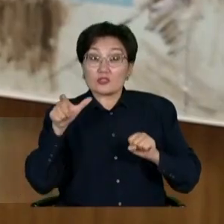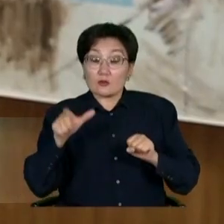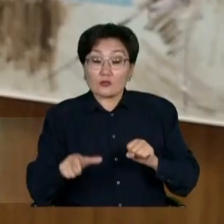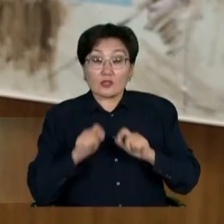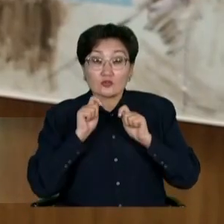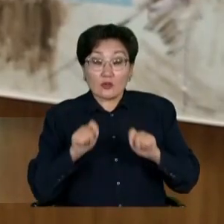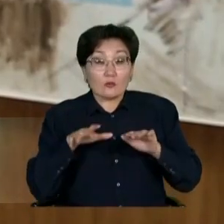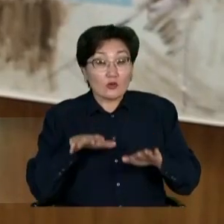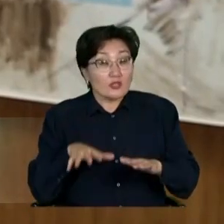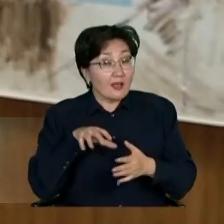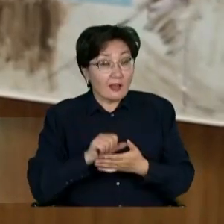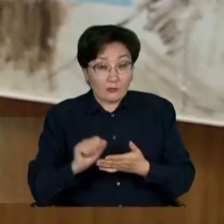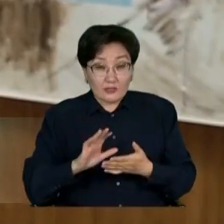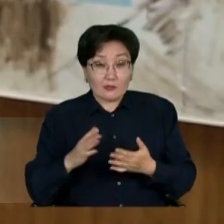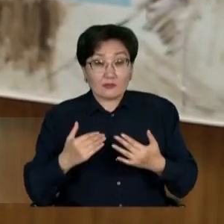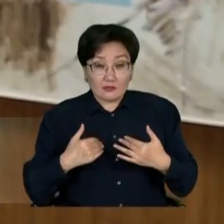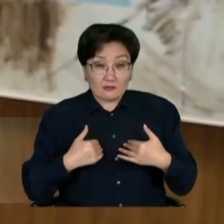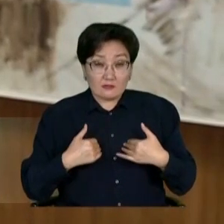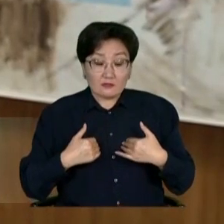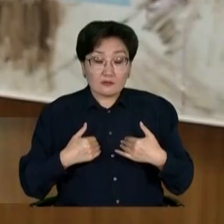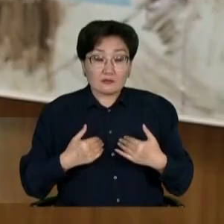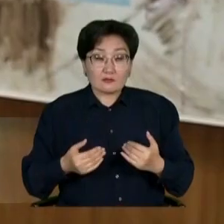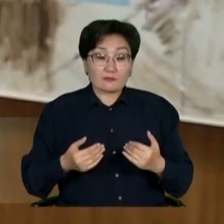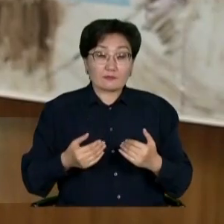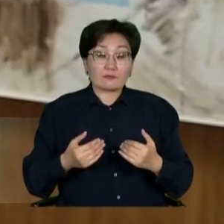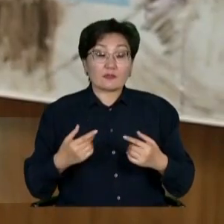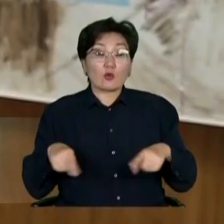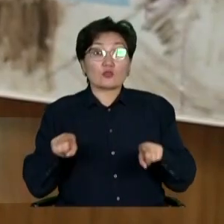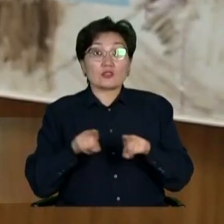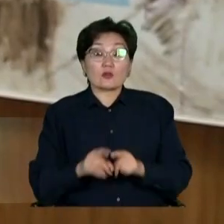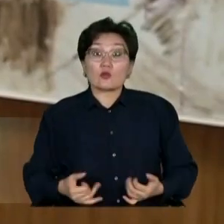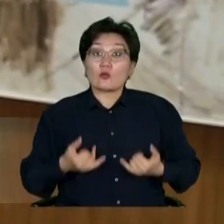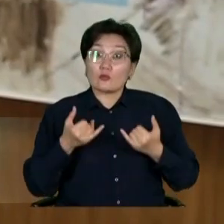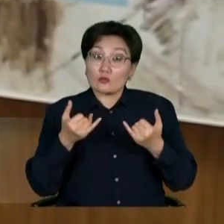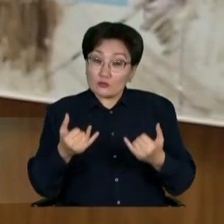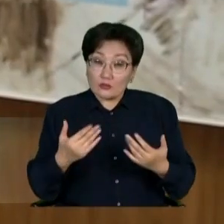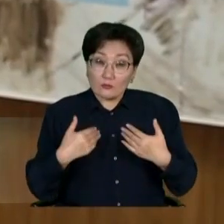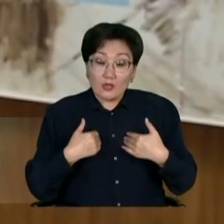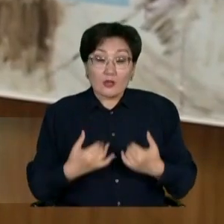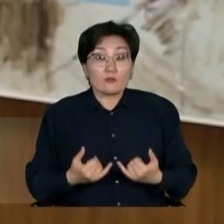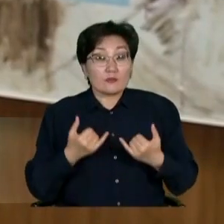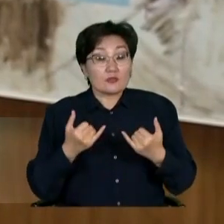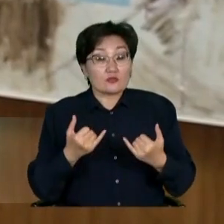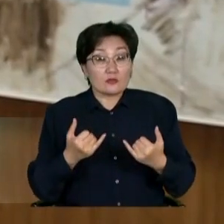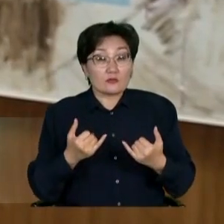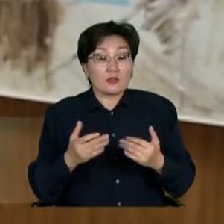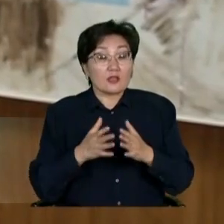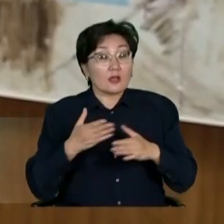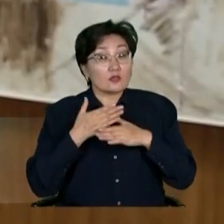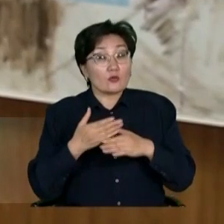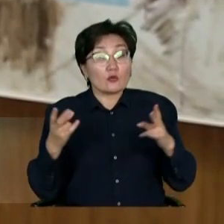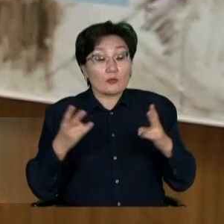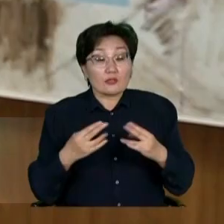жүлделі орын алмасам да, енді осындай құрмет көрсетіп, мен үшін барынша қандай көмек керек